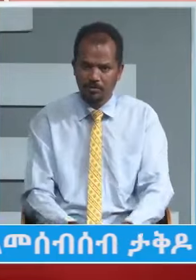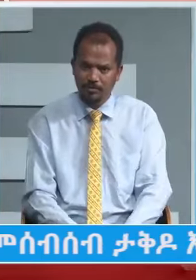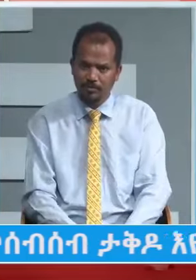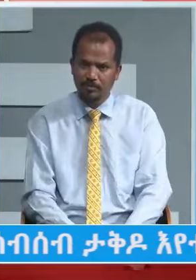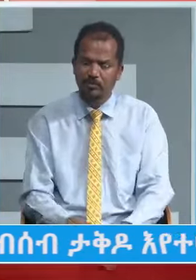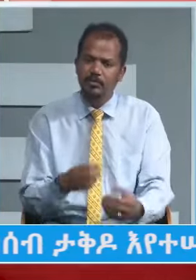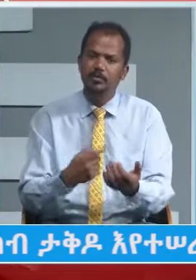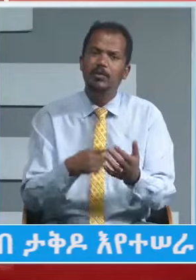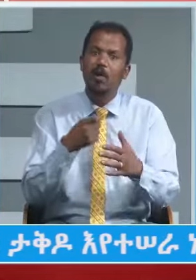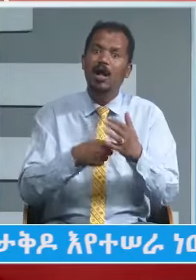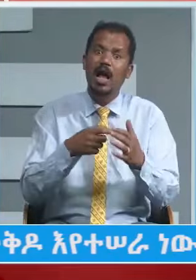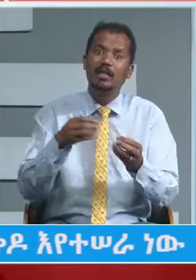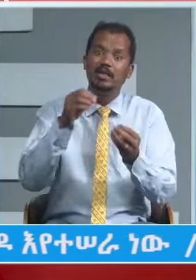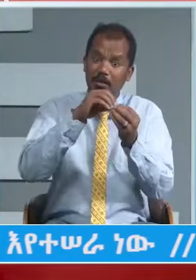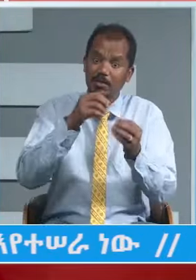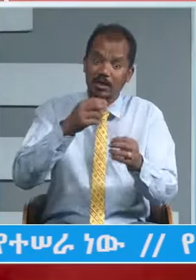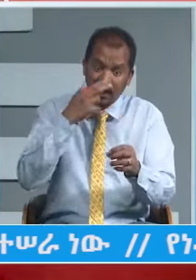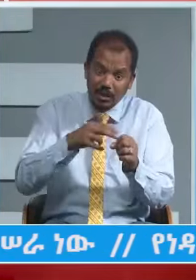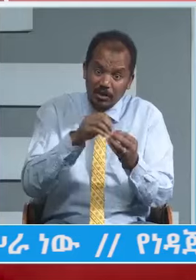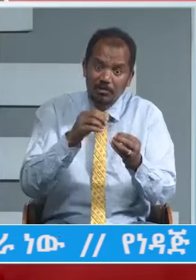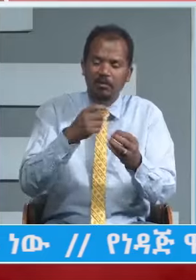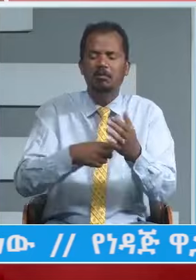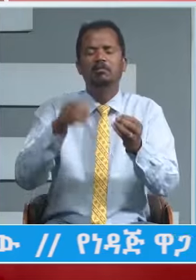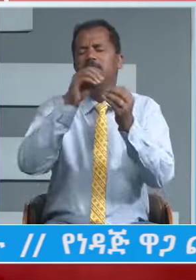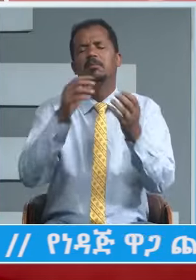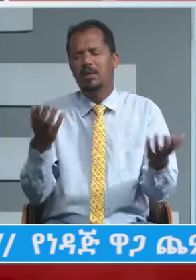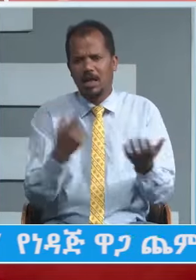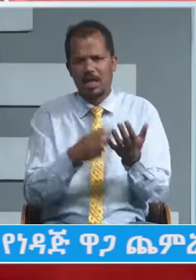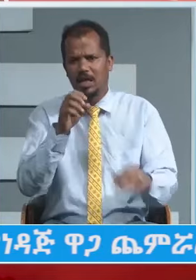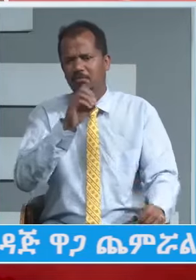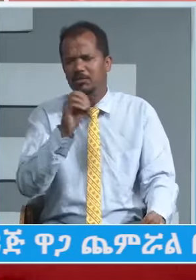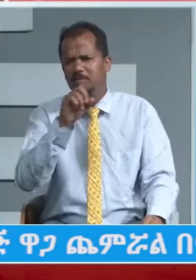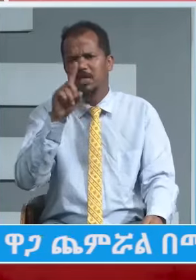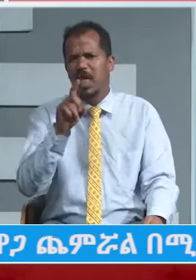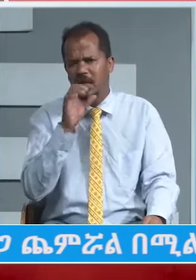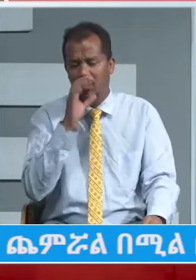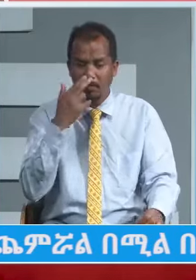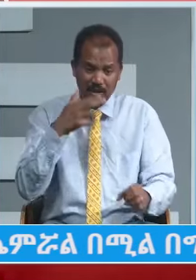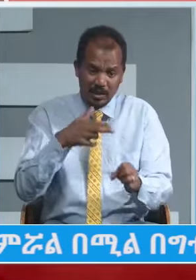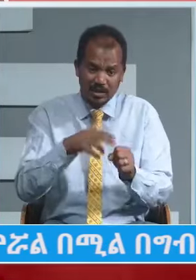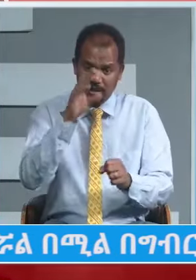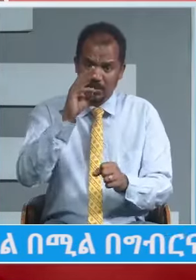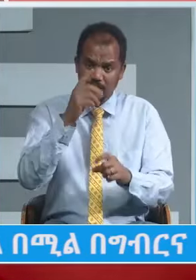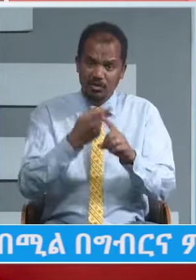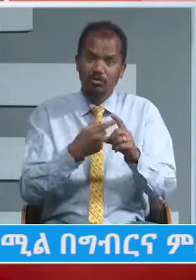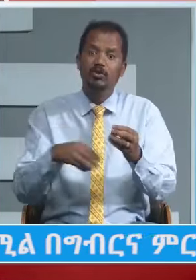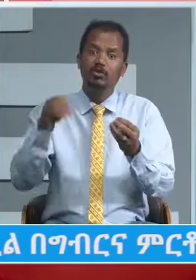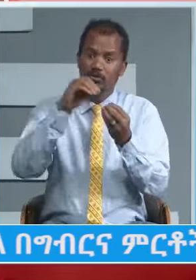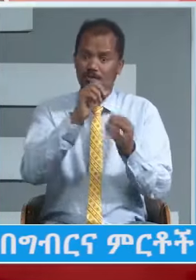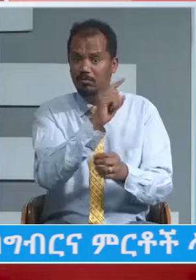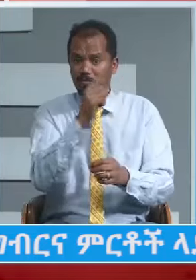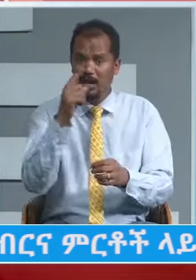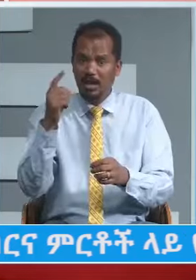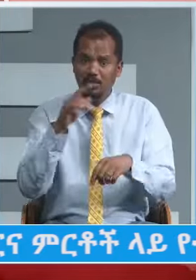ያብራራሉ። የነዳጅ ዋጋ በተወሰነ ሲጨምር የምርቶች ዋጋ ሊጨምር እንደሚችል ይሄ ኢኮኖሚክ ነው፣ ምንም ጥያቄ የለው ማለት ግን ደግሞ ነዳጅ በ6 ብር ጨምሯልና